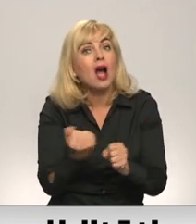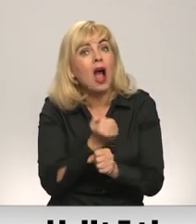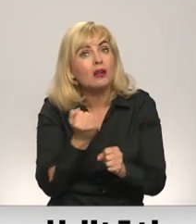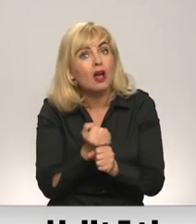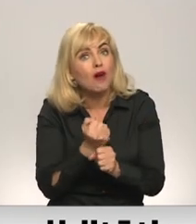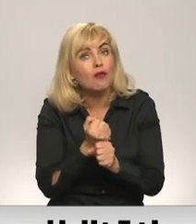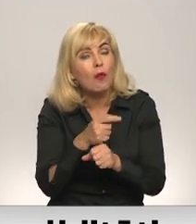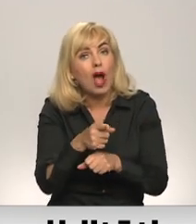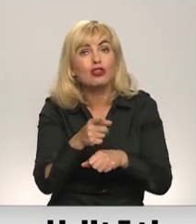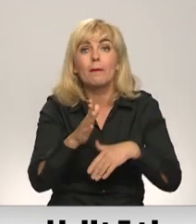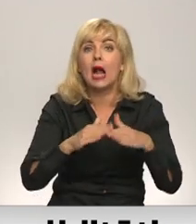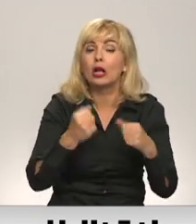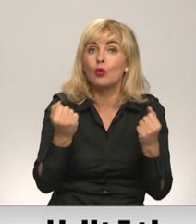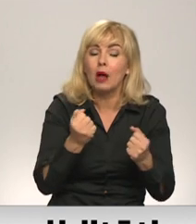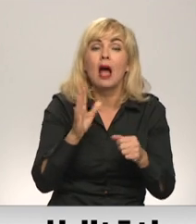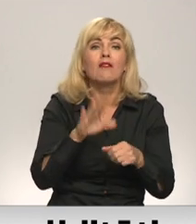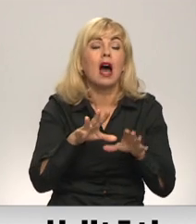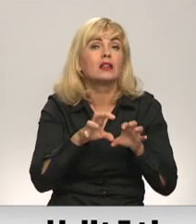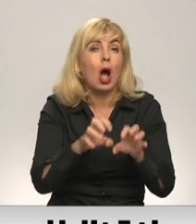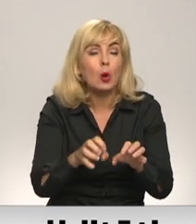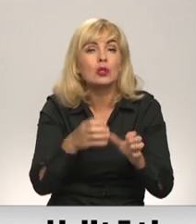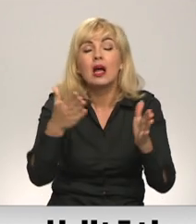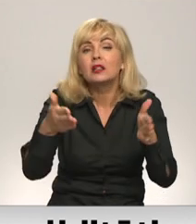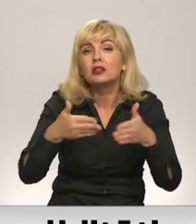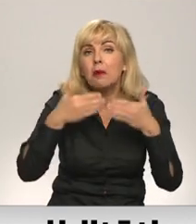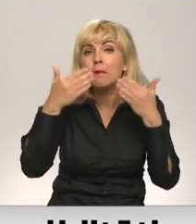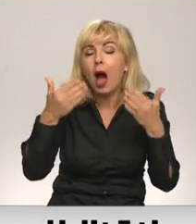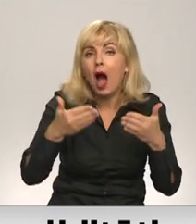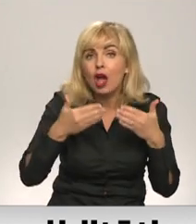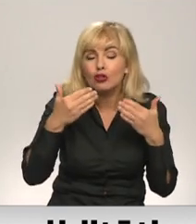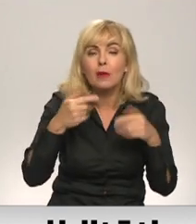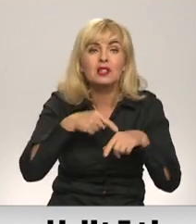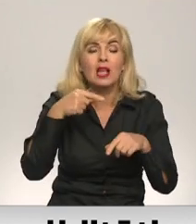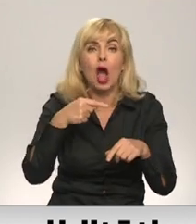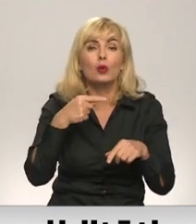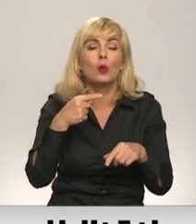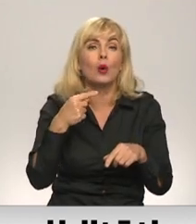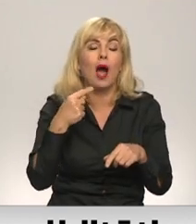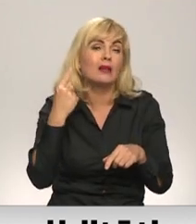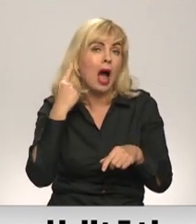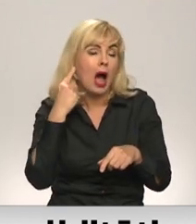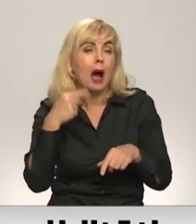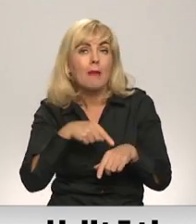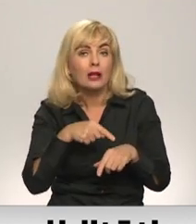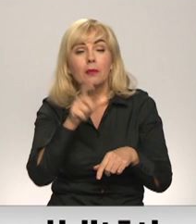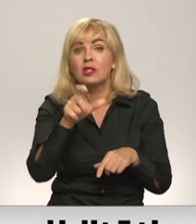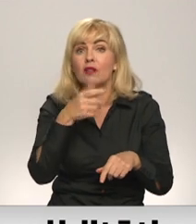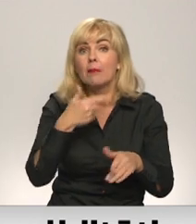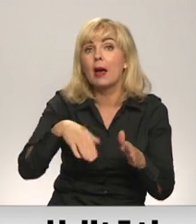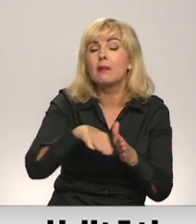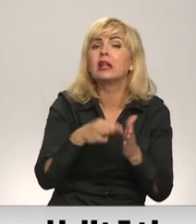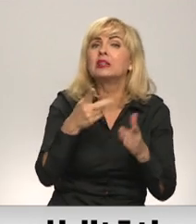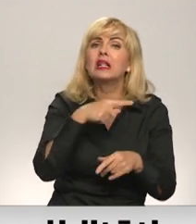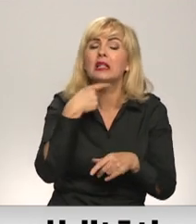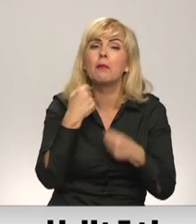taustīt, smaržot, sajust ar visām maņām. Cik tad daudz cilvēku tomēr vēlas piedalīties nodarbībās, kam